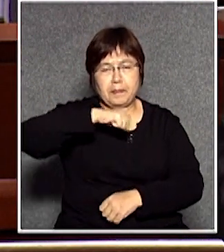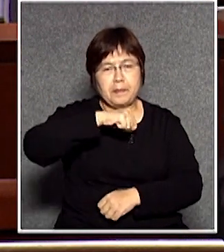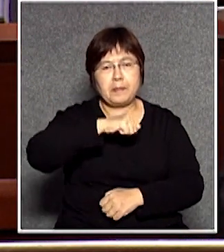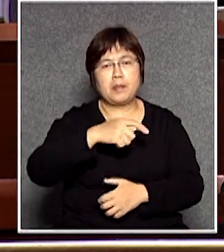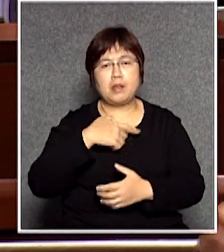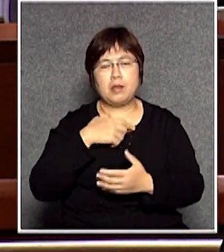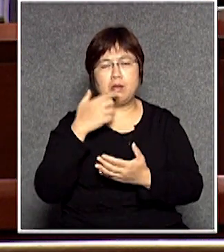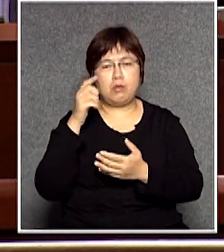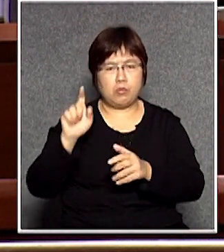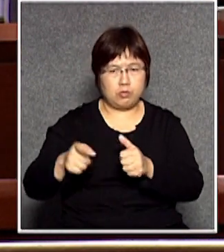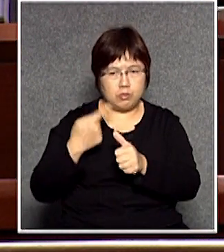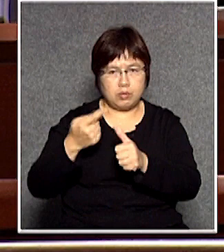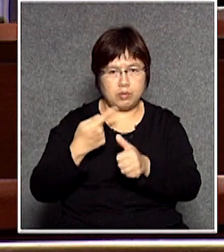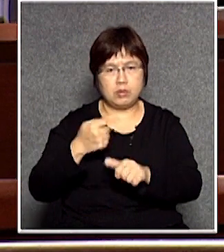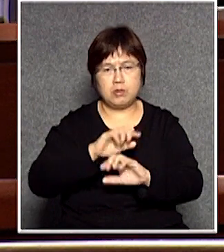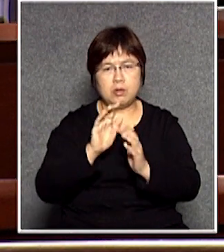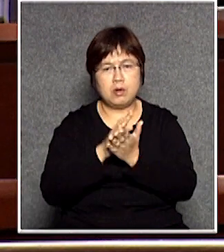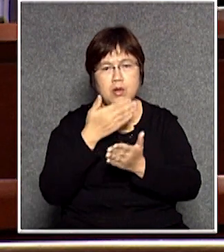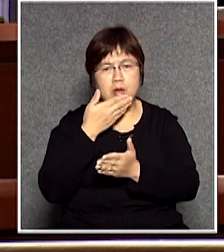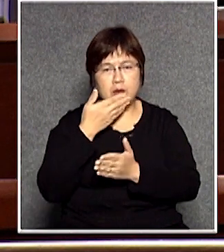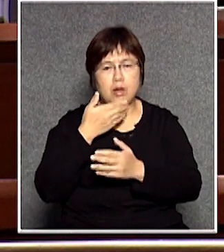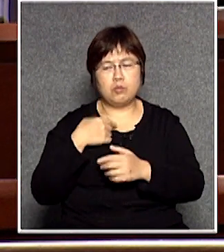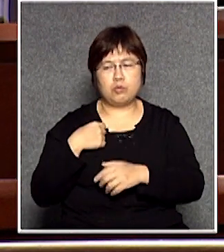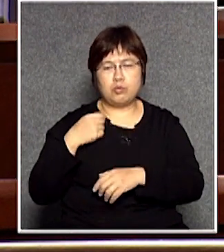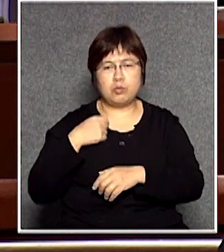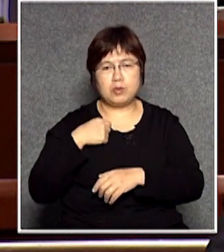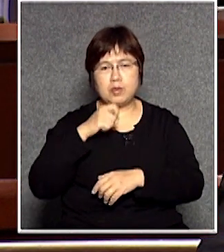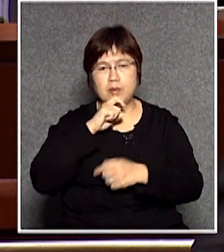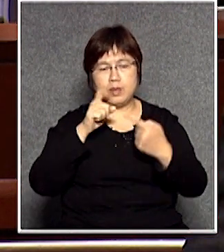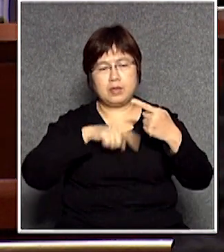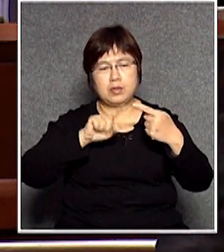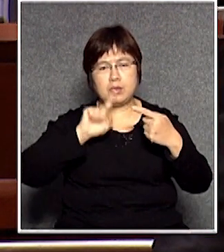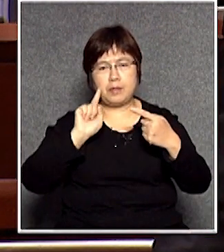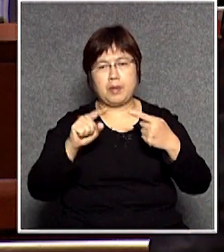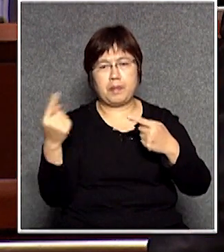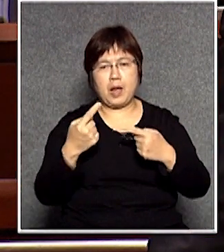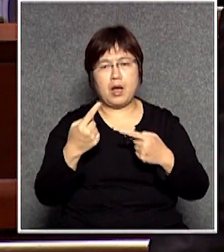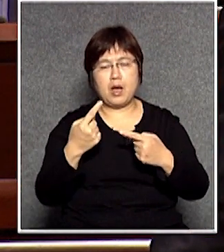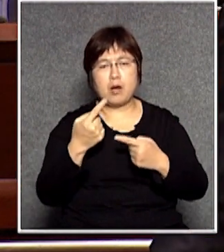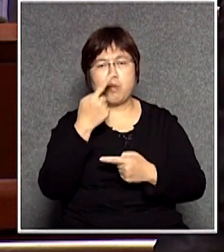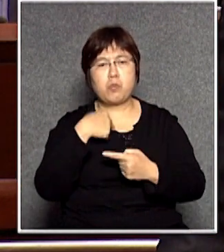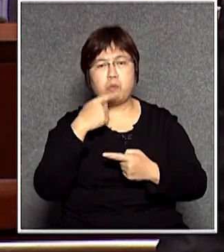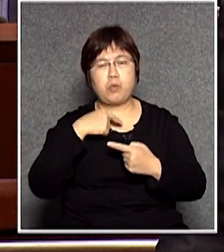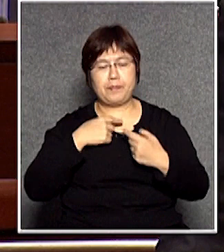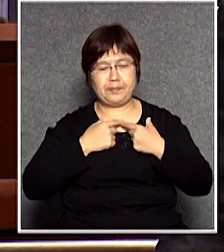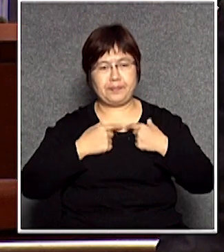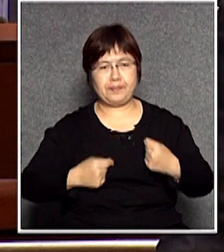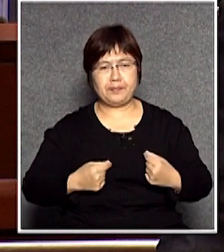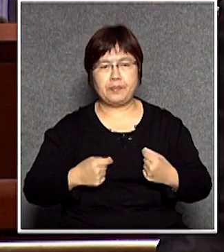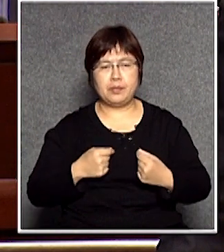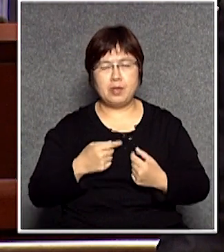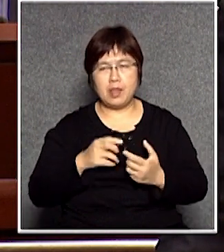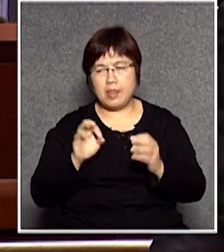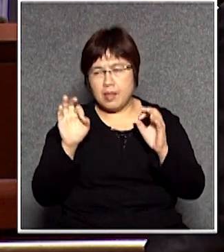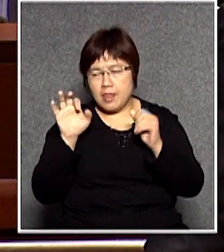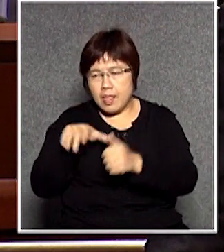初是令到所有的年輕人，在中國總共有1100萬的紅衛兵是怎樣被誤導